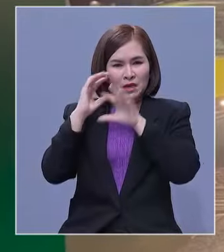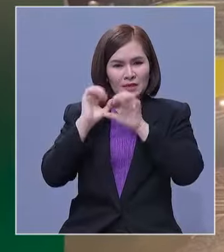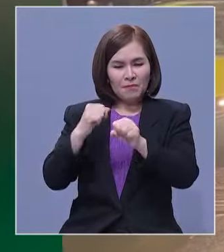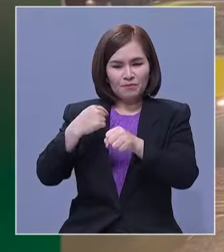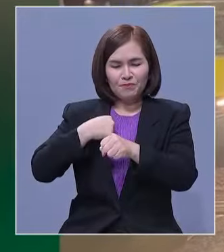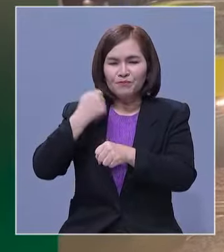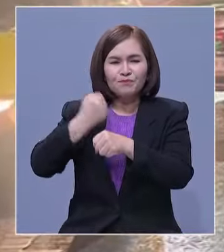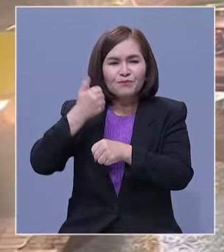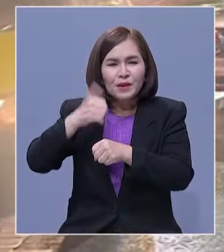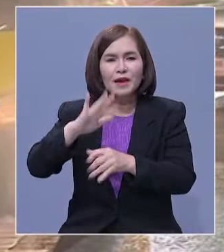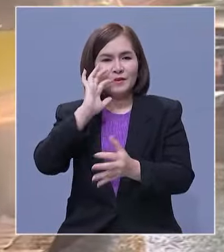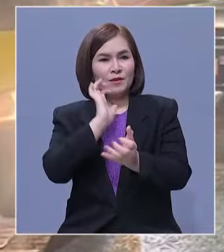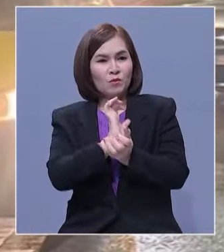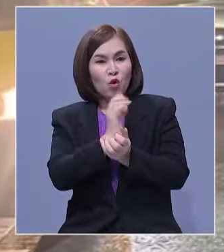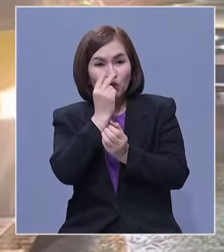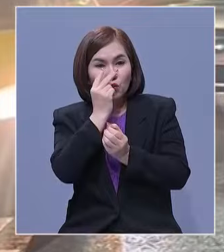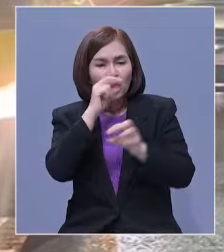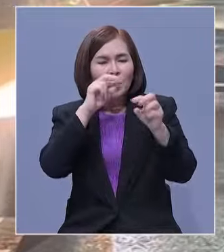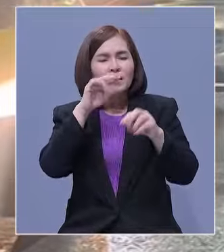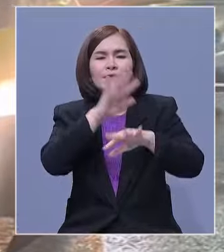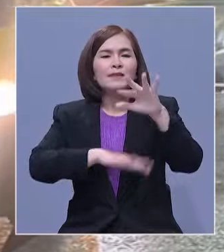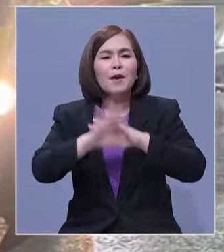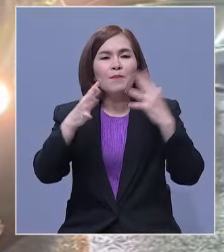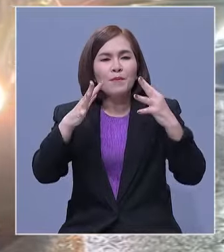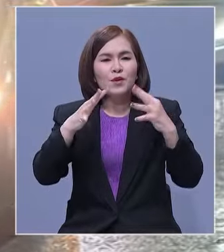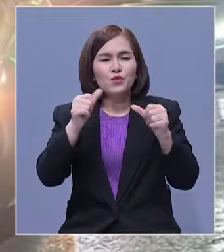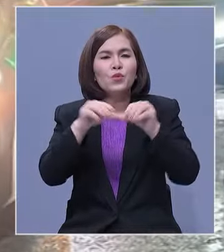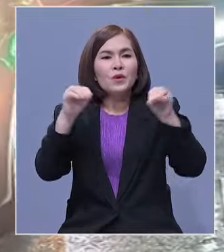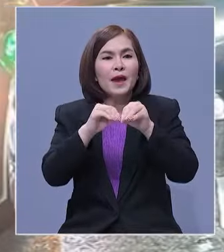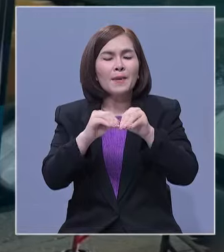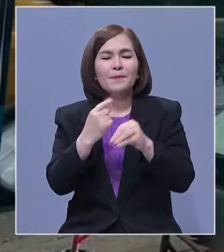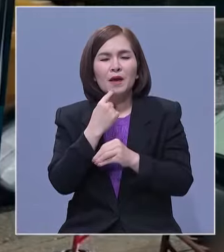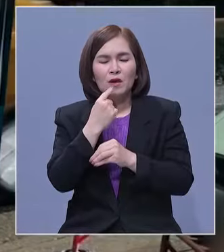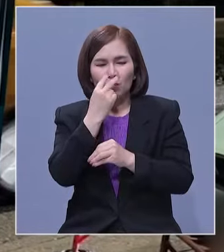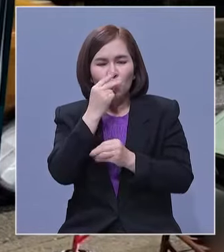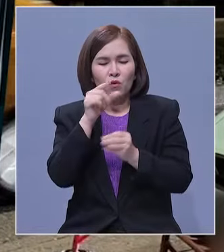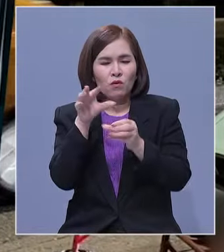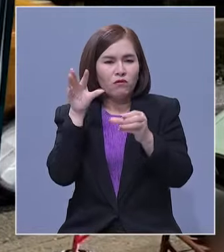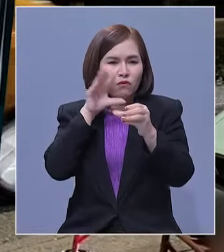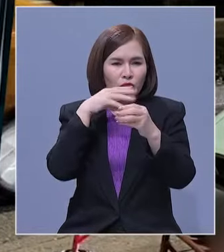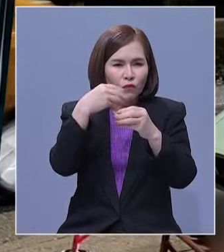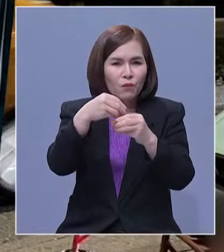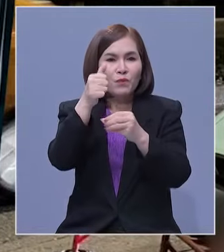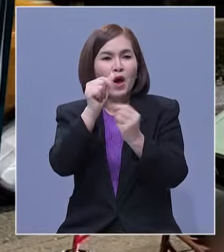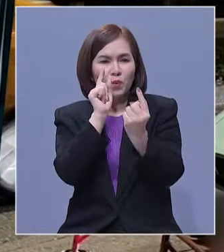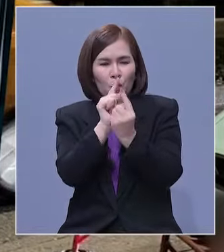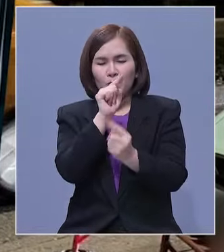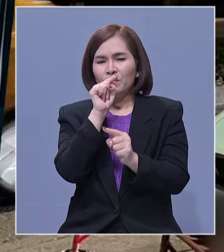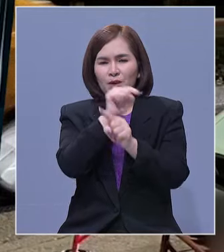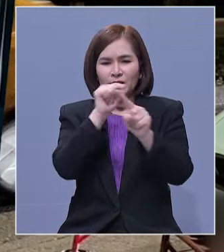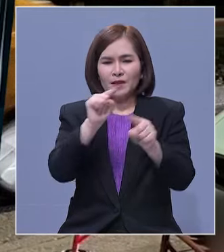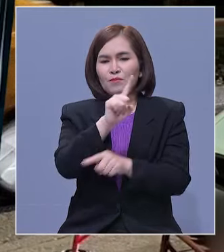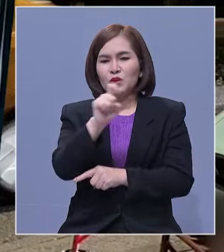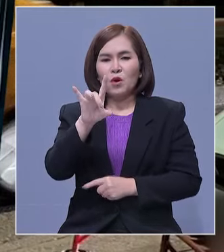เขตำรวจเลยใช้เครื่องตรวจวัดเบื้องต้นแบบไม่สัมผัสจ่อใกล้ปากและจมูกวัดปริมาณแอลกอฮอล์ได้ถึง